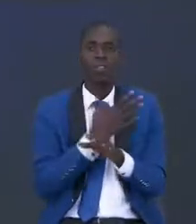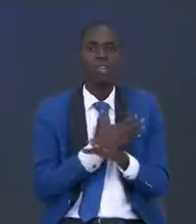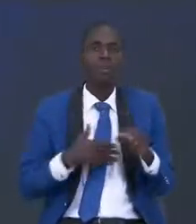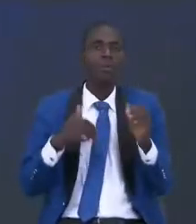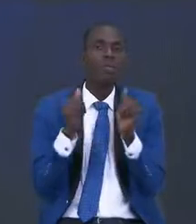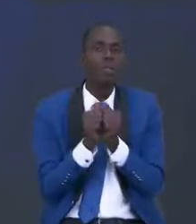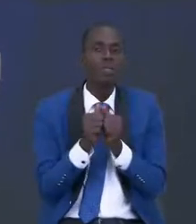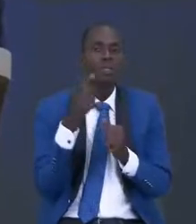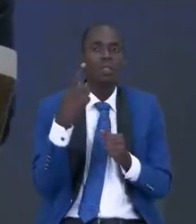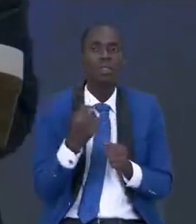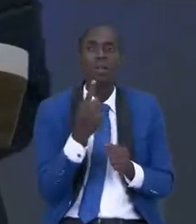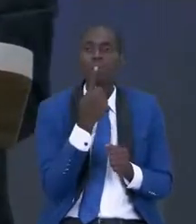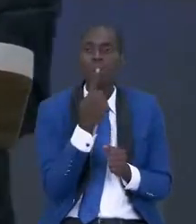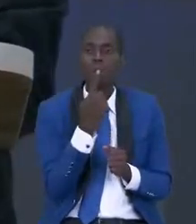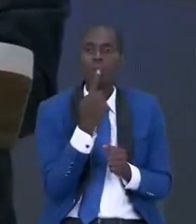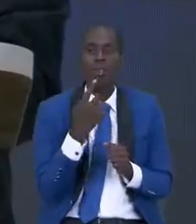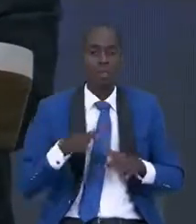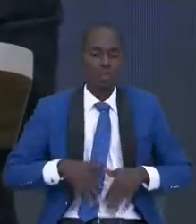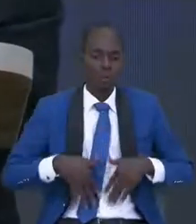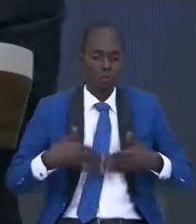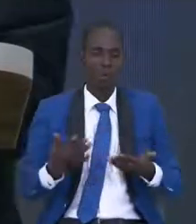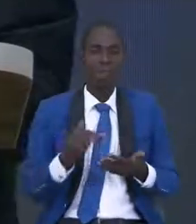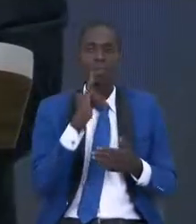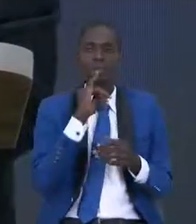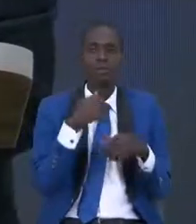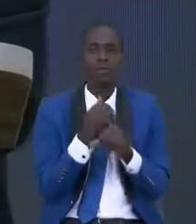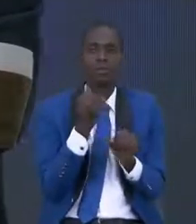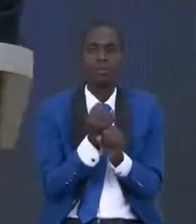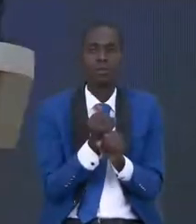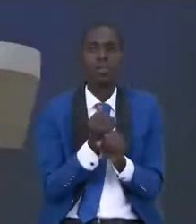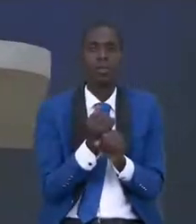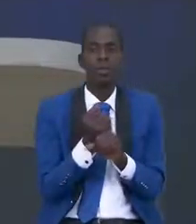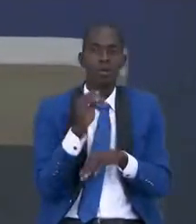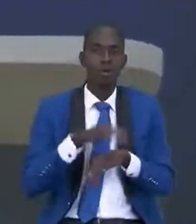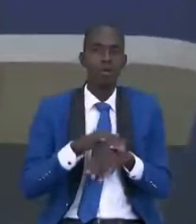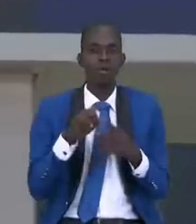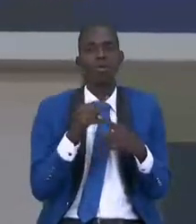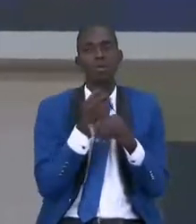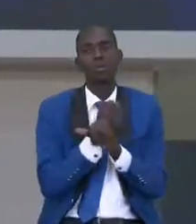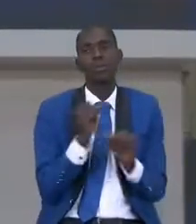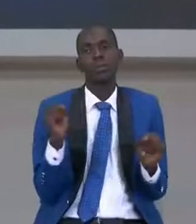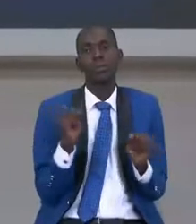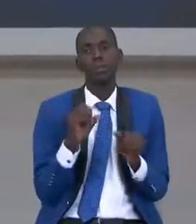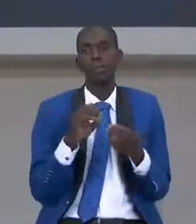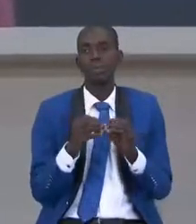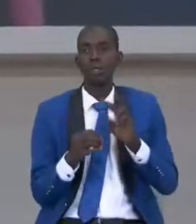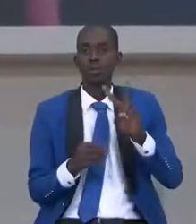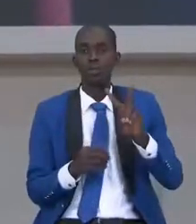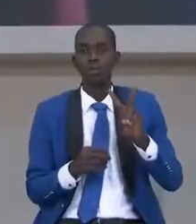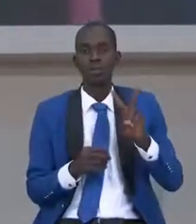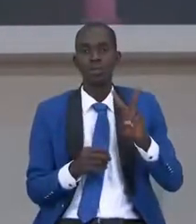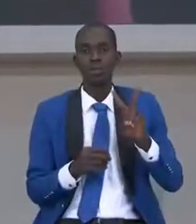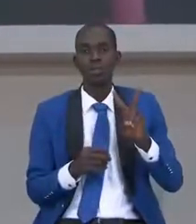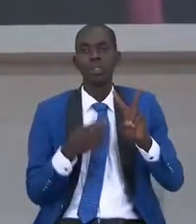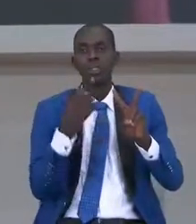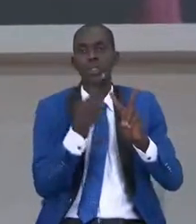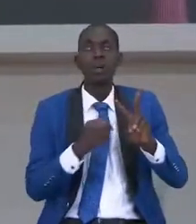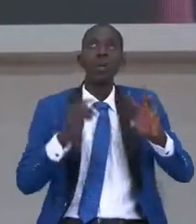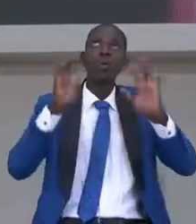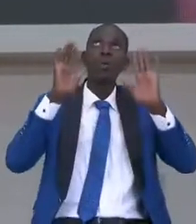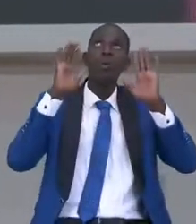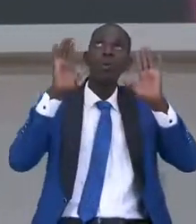confessant de la bouche qu'on parvient au salut. Deuxième élément, c'est